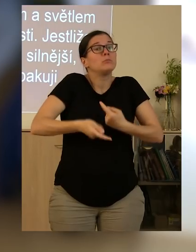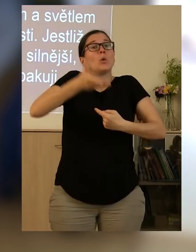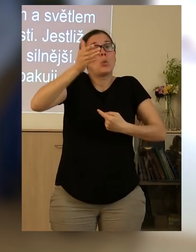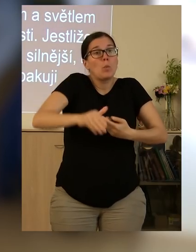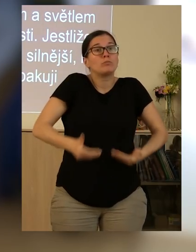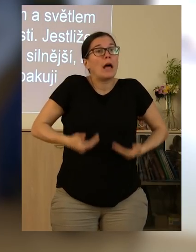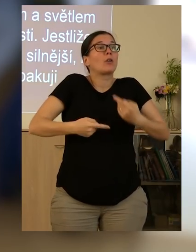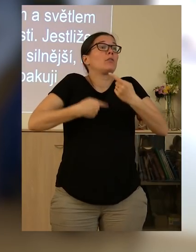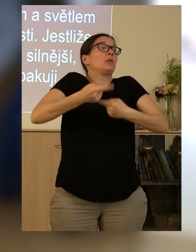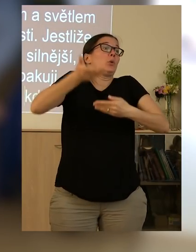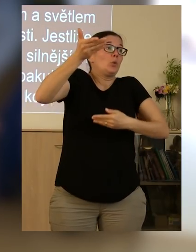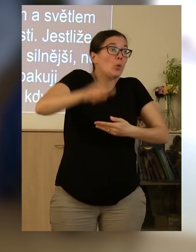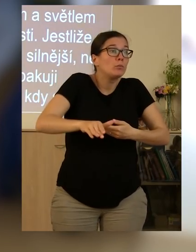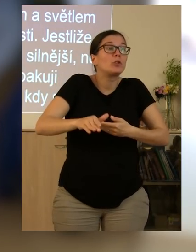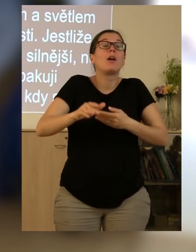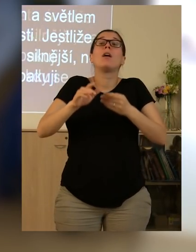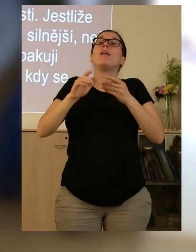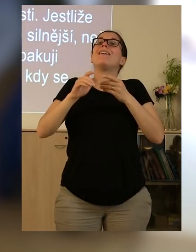orlem, jo, s tím stvořitelem.